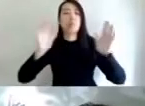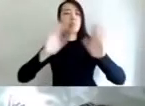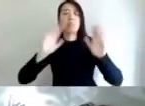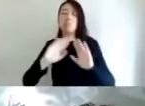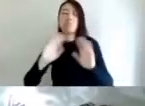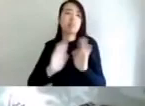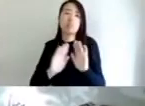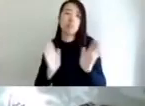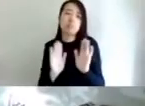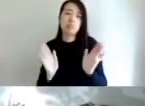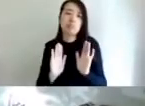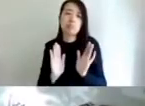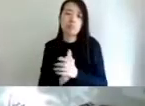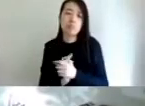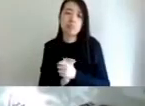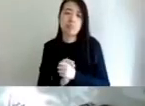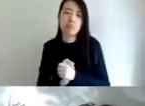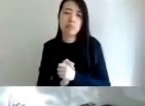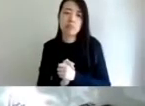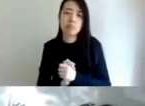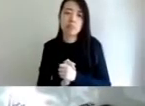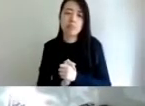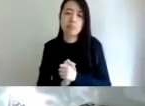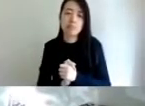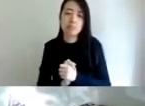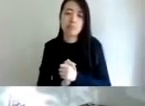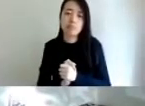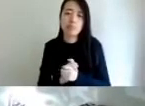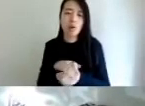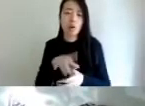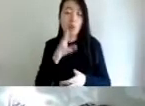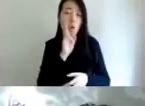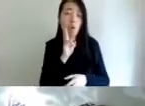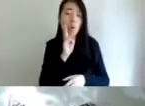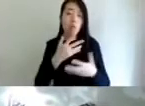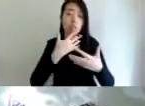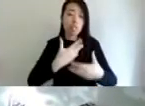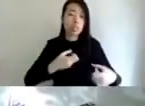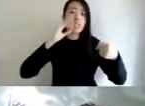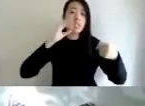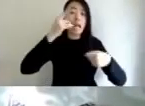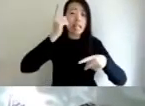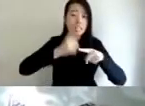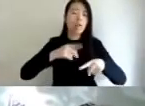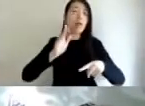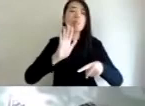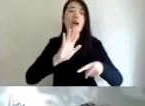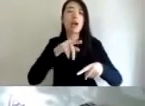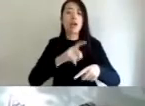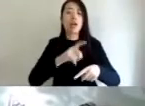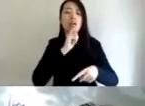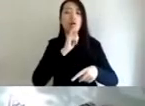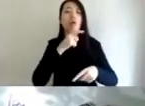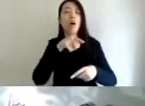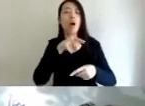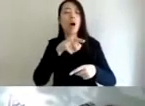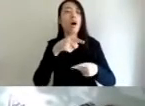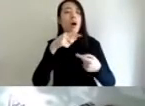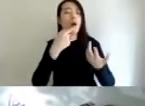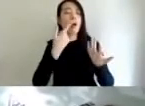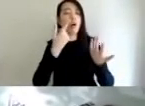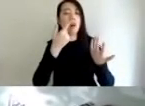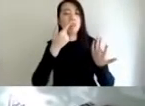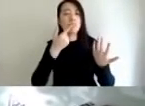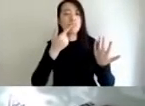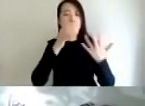佢 乜嘢啊？ 好健康啦，但係佢健康狀況咧好快已經急轉直下啦。咁去到